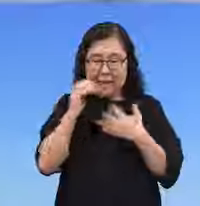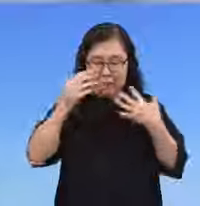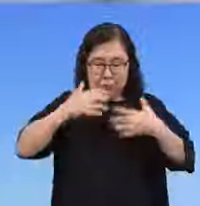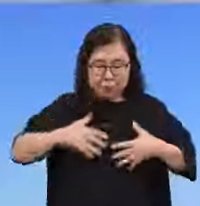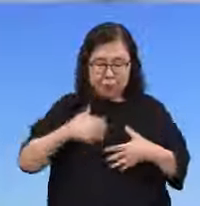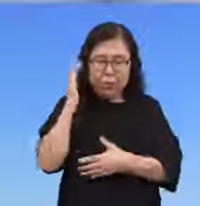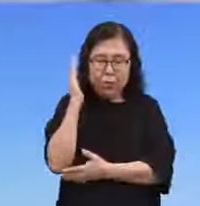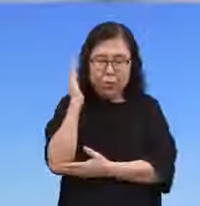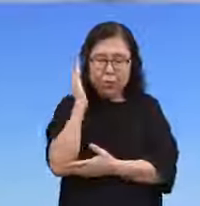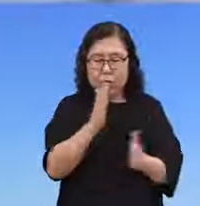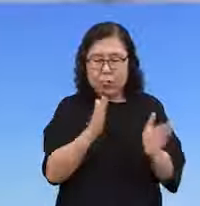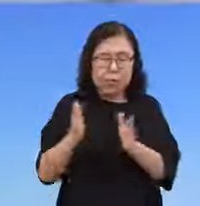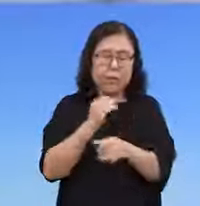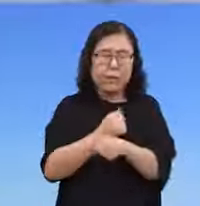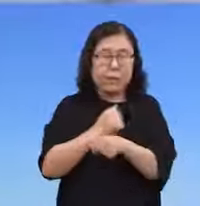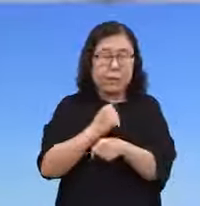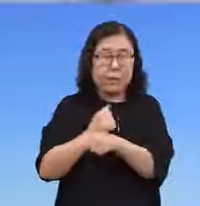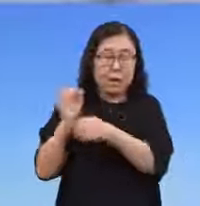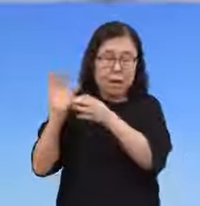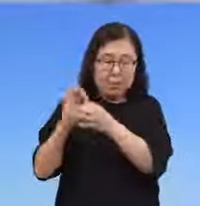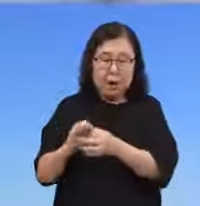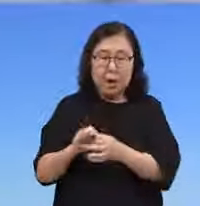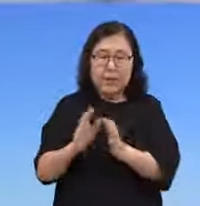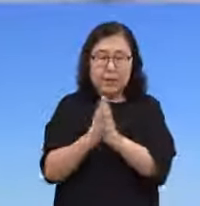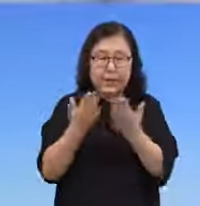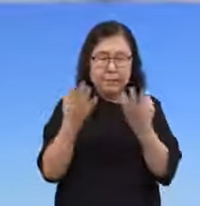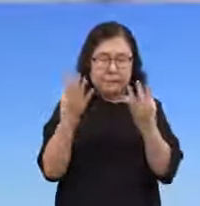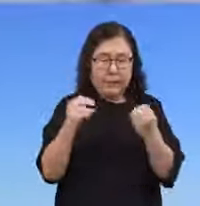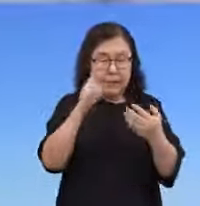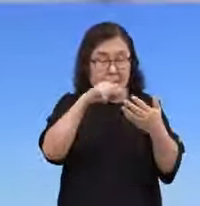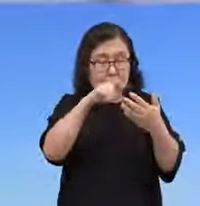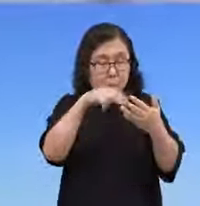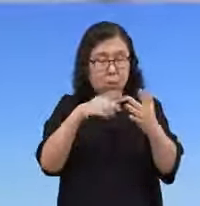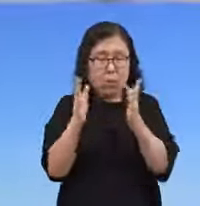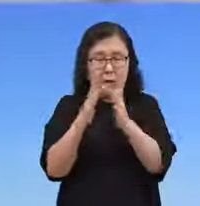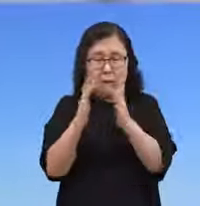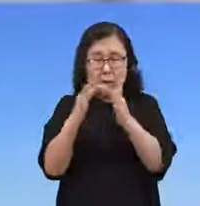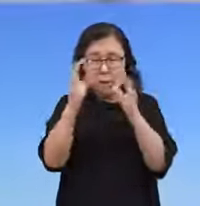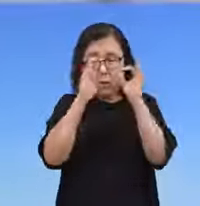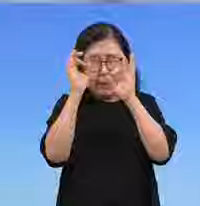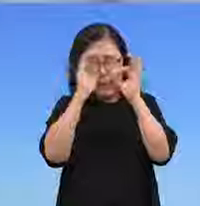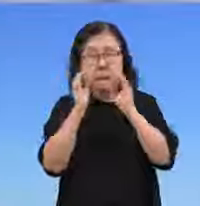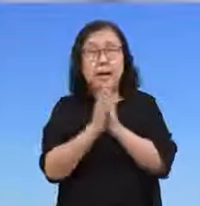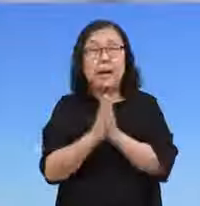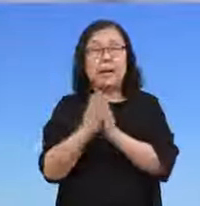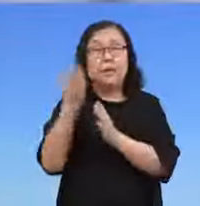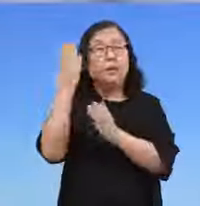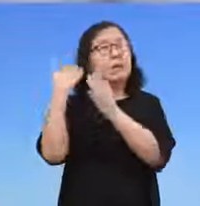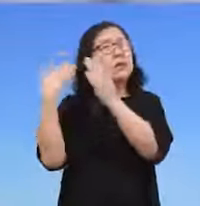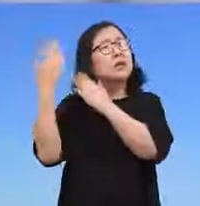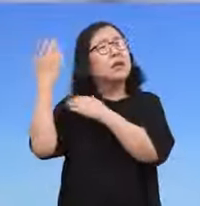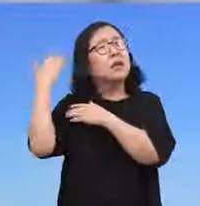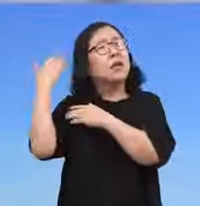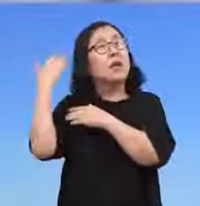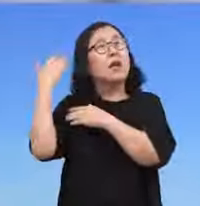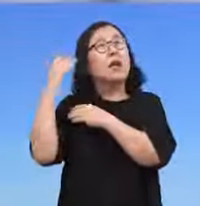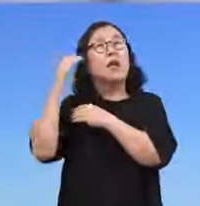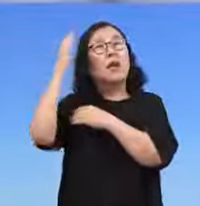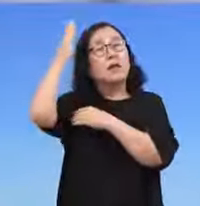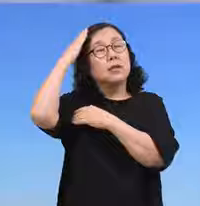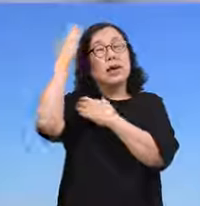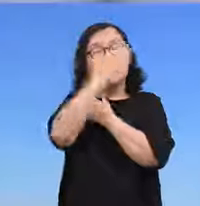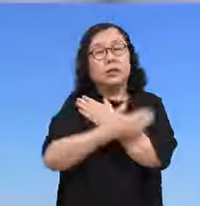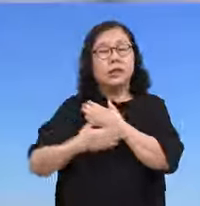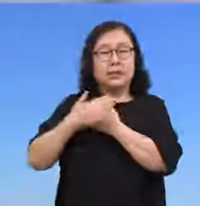설교를 준비하면서 뭐 책도 많이 구입을 하고 또 자료도 많이 보고 뭐 인터넷도 뒤지고 그랬지만 예전에 제가